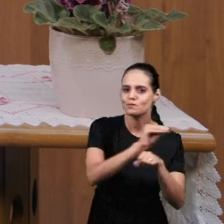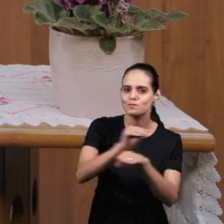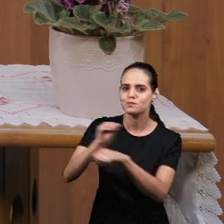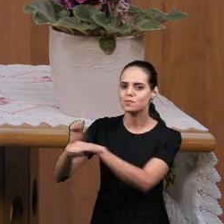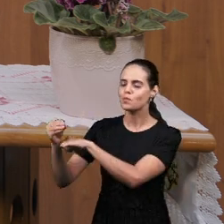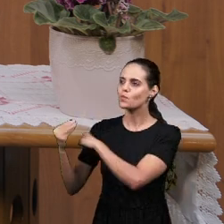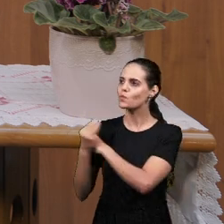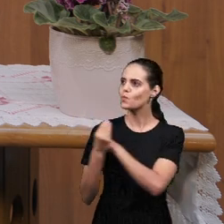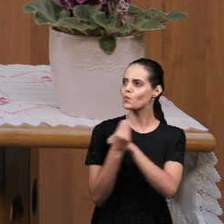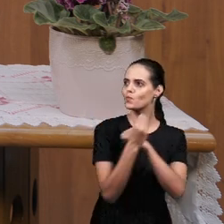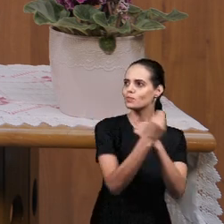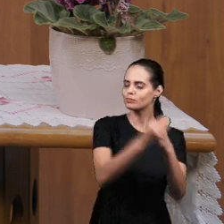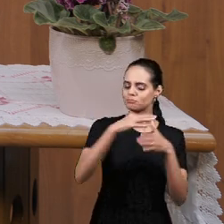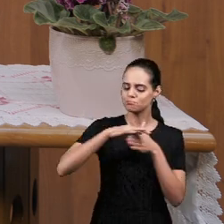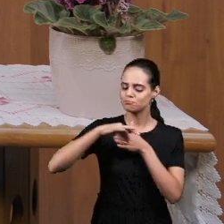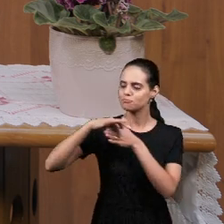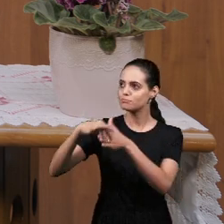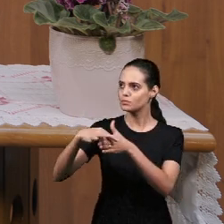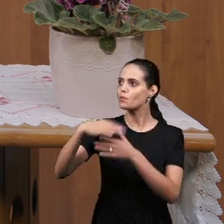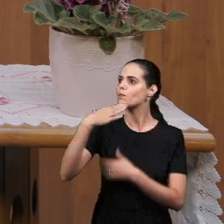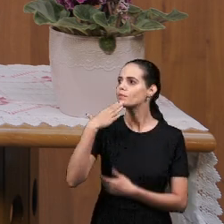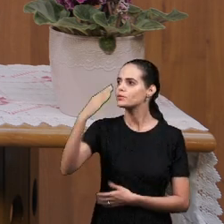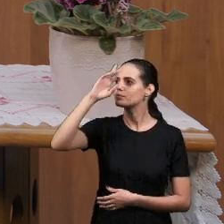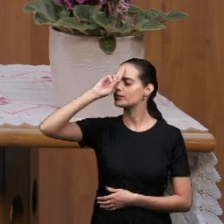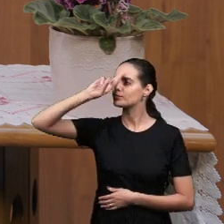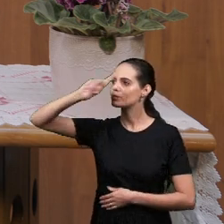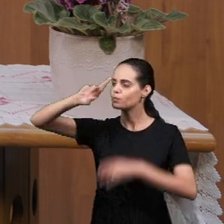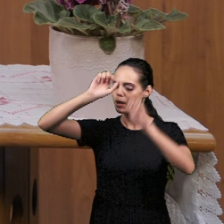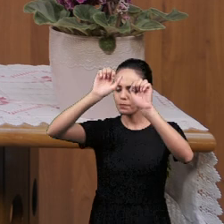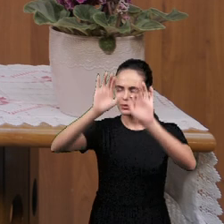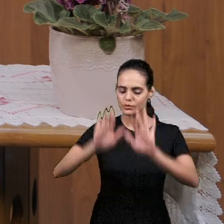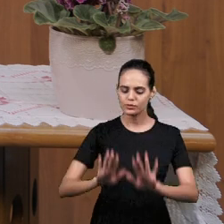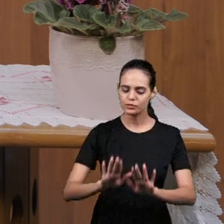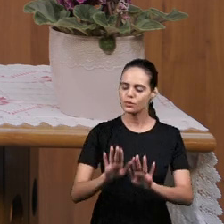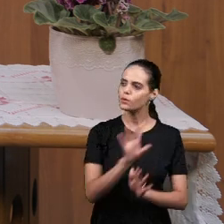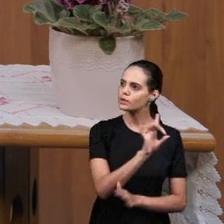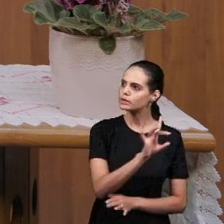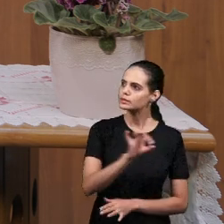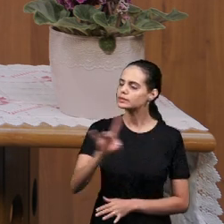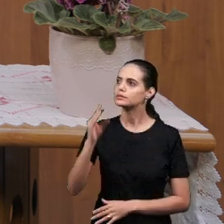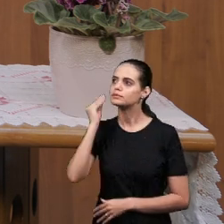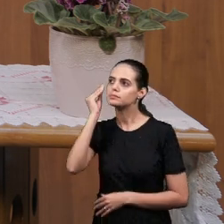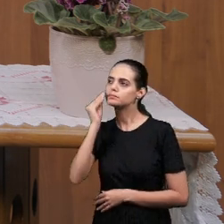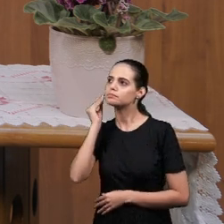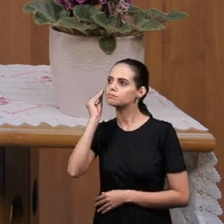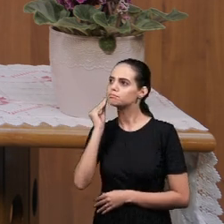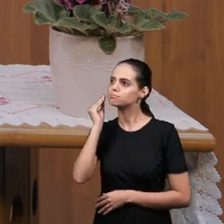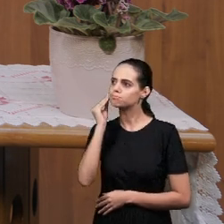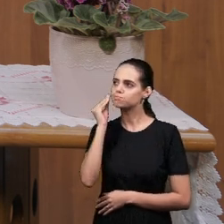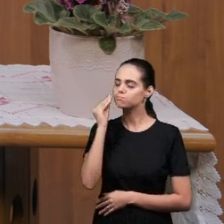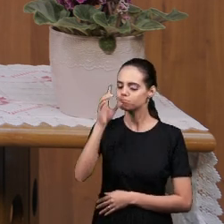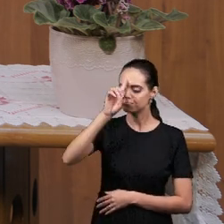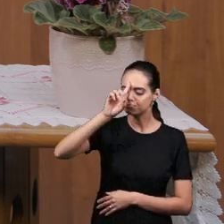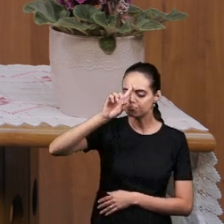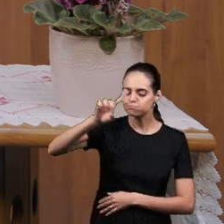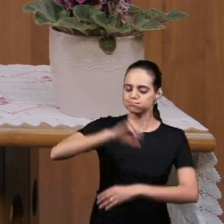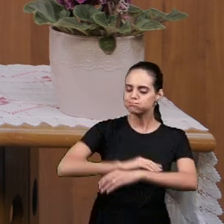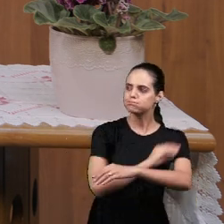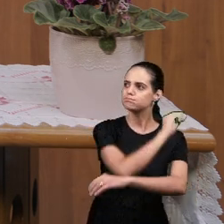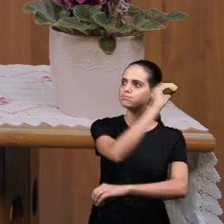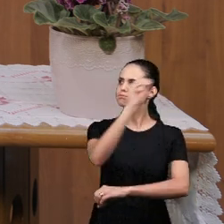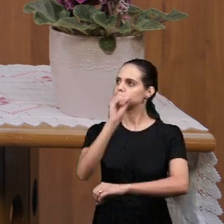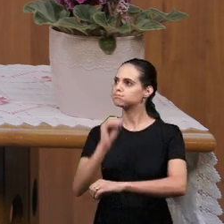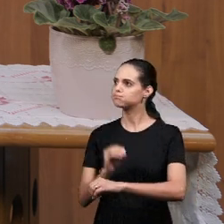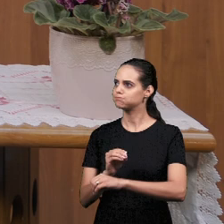demandons, prépare-nous pour les autres expériences que nous allons vivre avec toi le long de cette journée. Ainsi, nous mettons ton autel, le culte en ton nom,